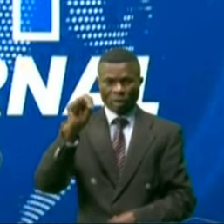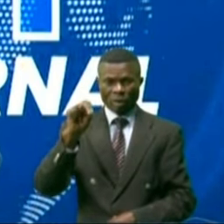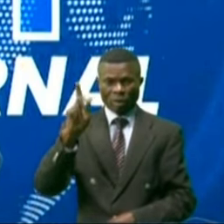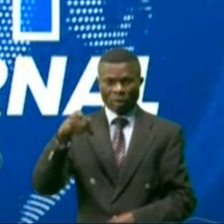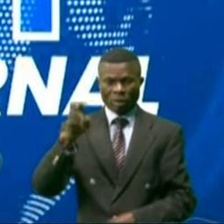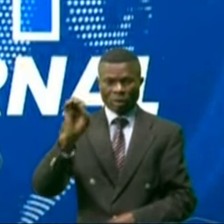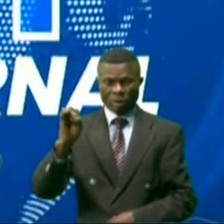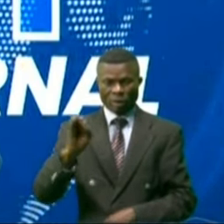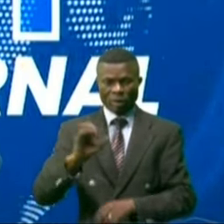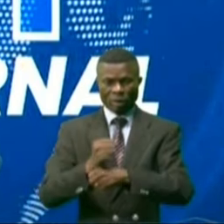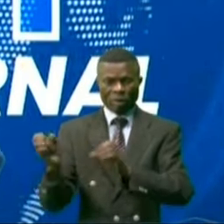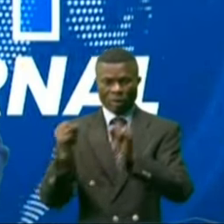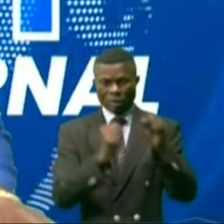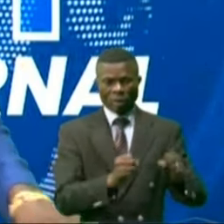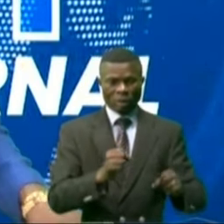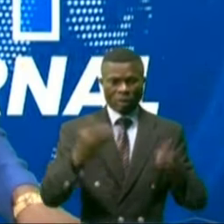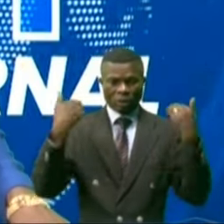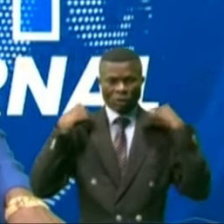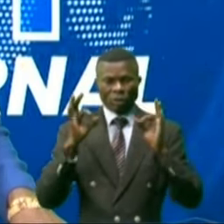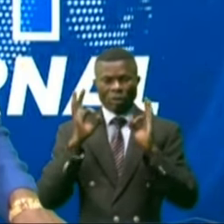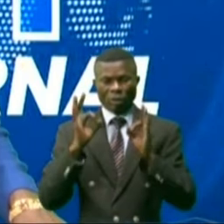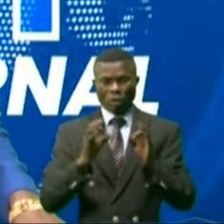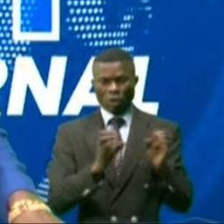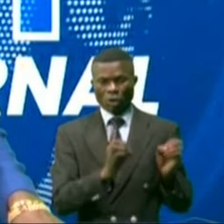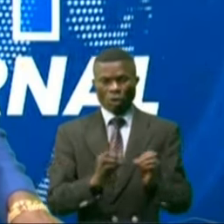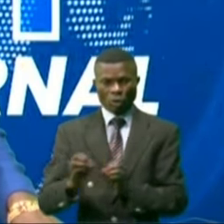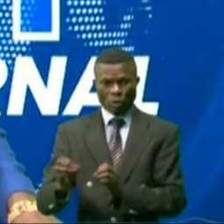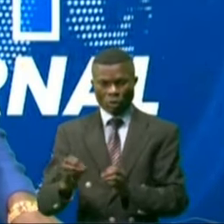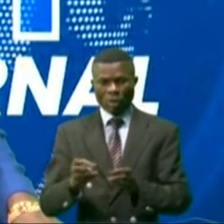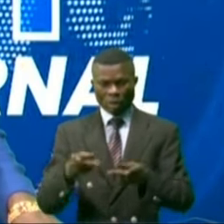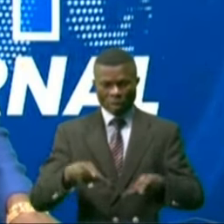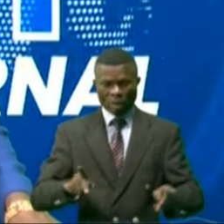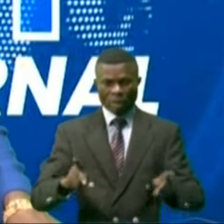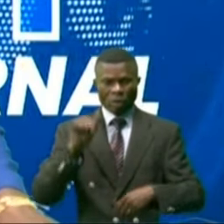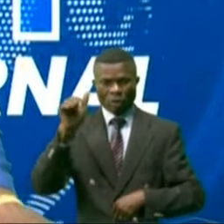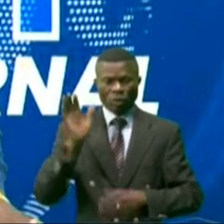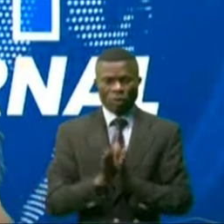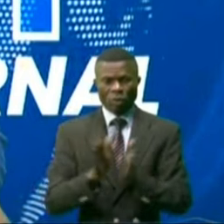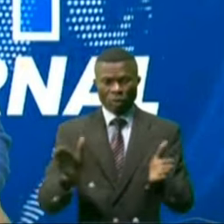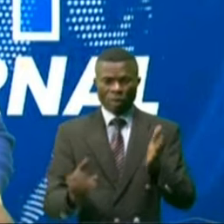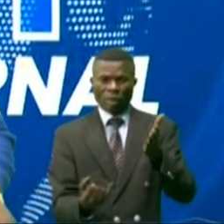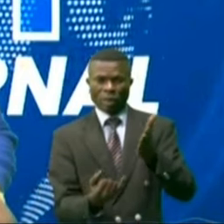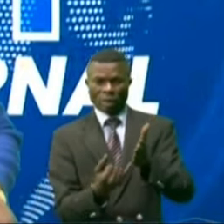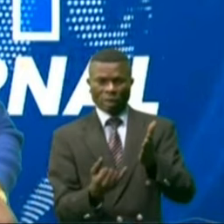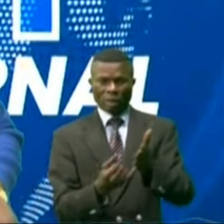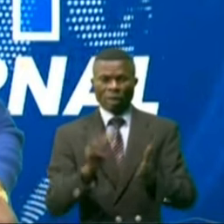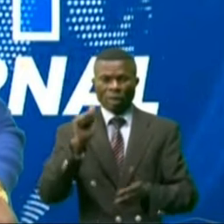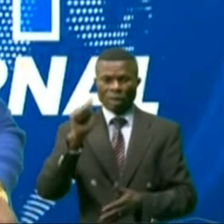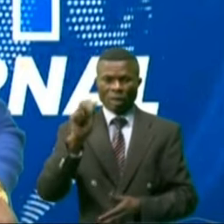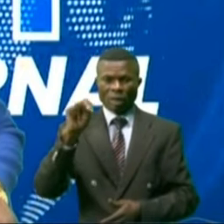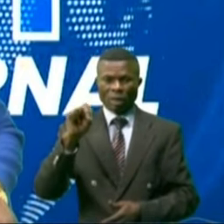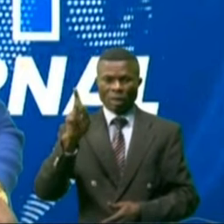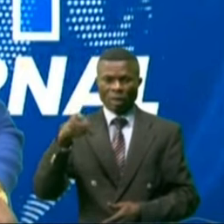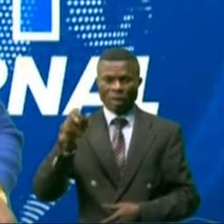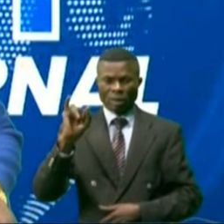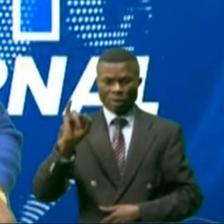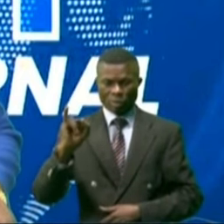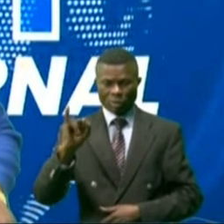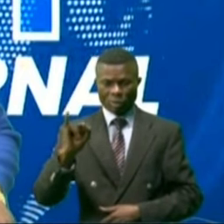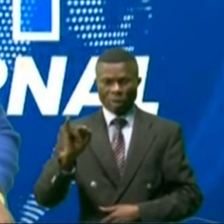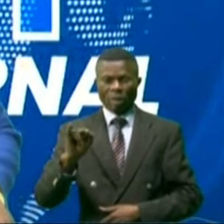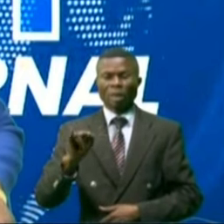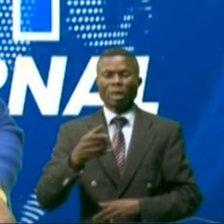cérémonie d'installation de ce nouveau comité s'est déroulée sous la conduite du directeur général intérimaire de l'ANAPI, Bruno